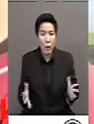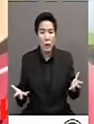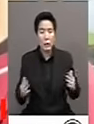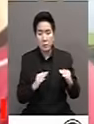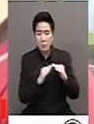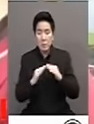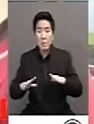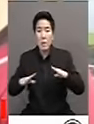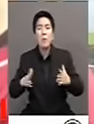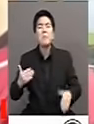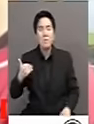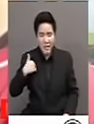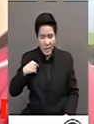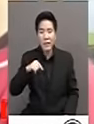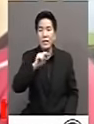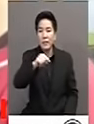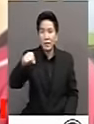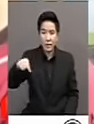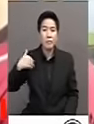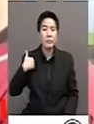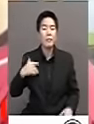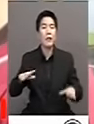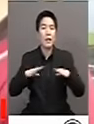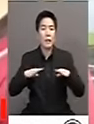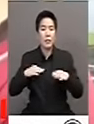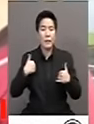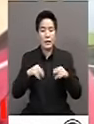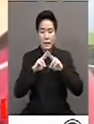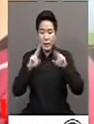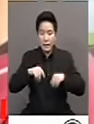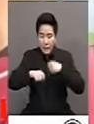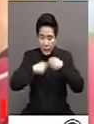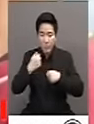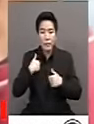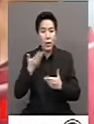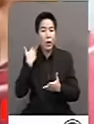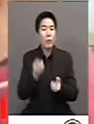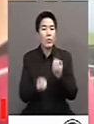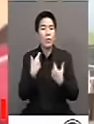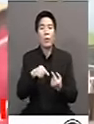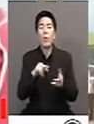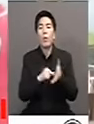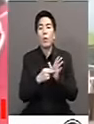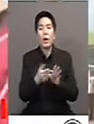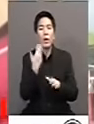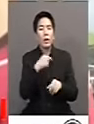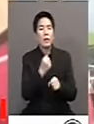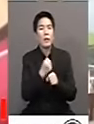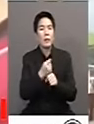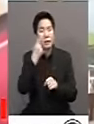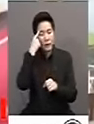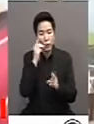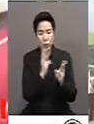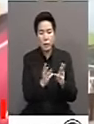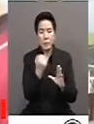ไม่มีที่พักมันยังมีอยู่นะครับสำหรับเรื่องที่พักร้านอาหารนะครับที่รื้อไปเนี่ยก็ในส่วนที่เขาคิดว่าไม่ถูกต้อง